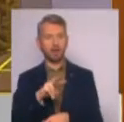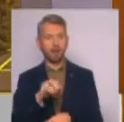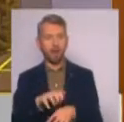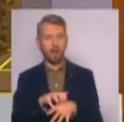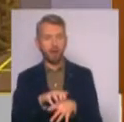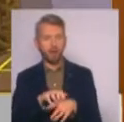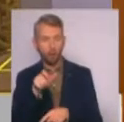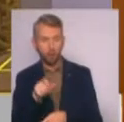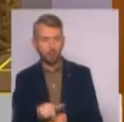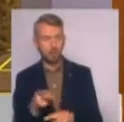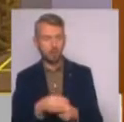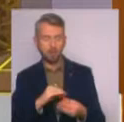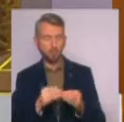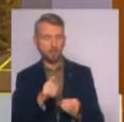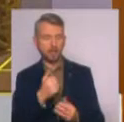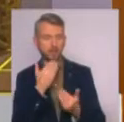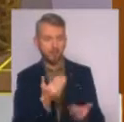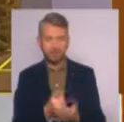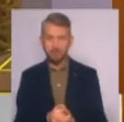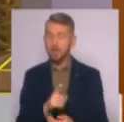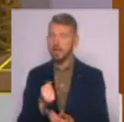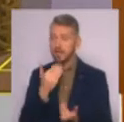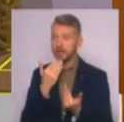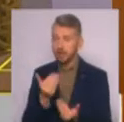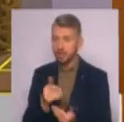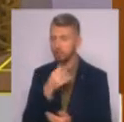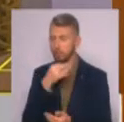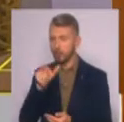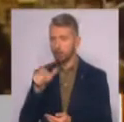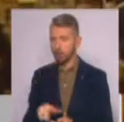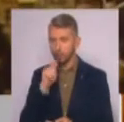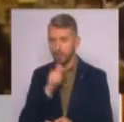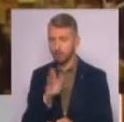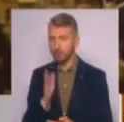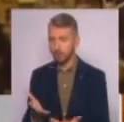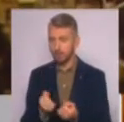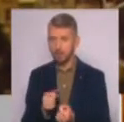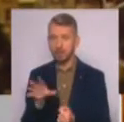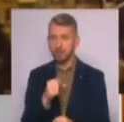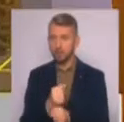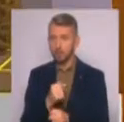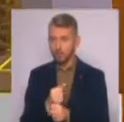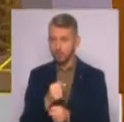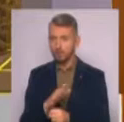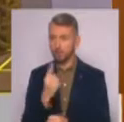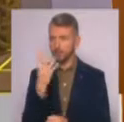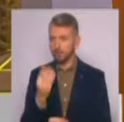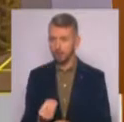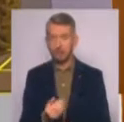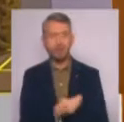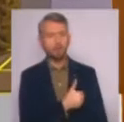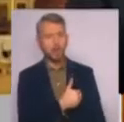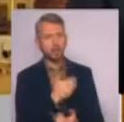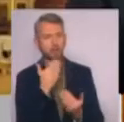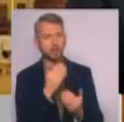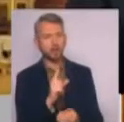Любий житель України за звернення буде прийнятий, і все це можна зробити в один день. В один день. Дуже бажано дякую.